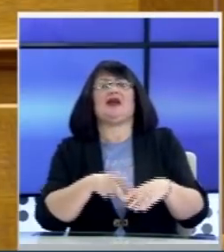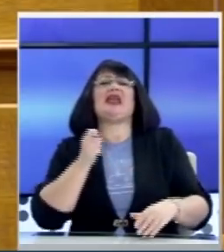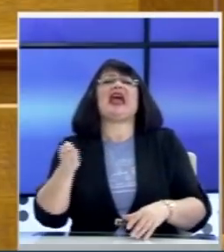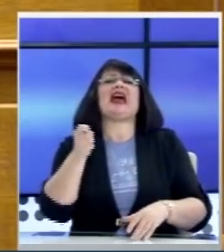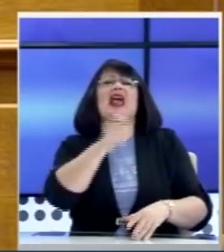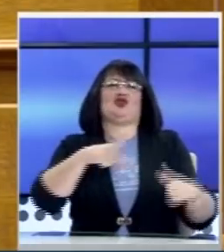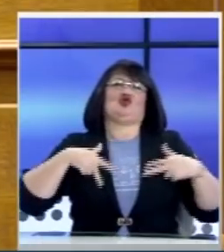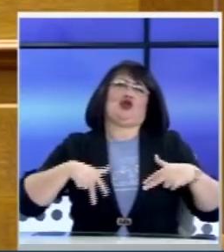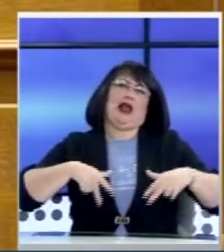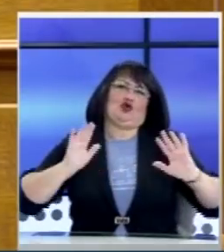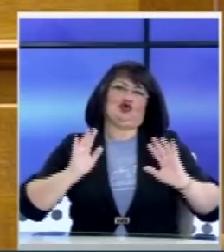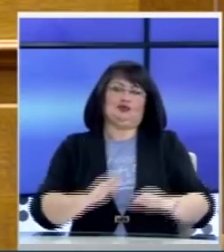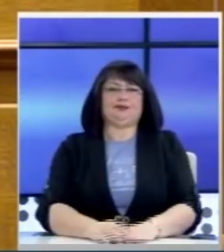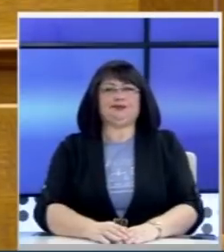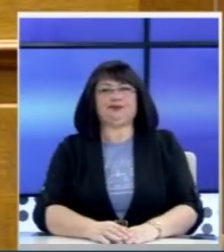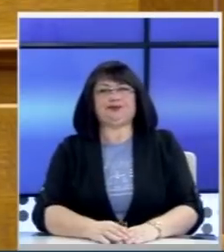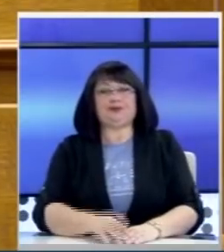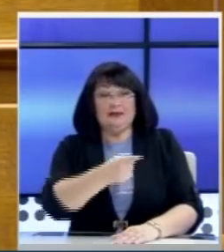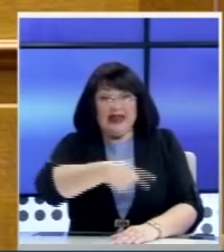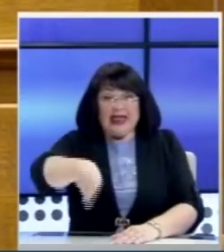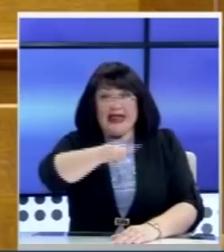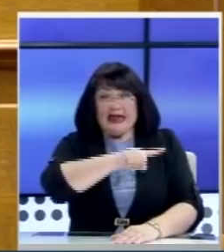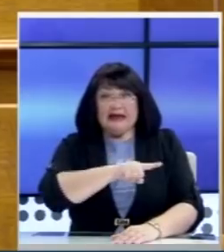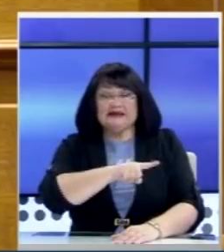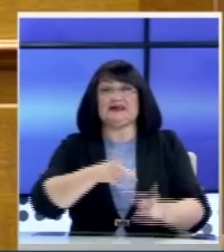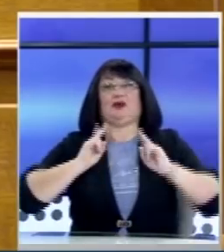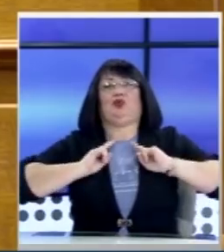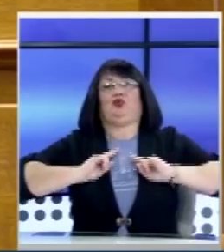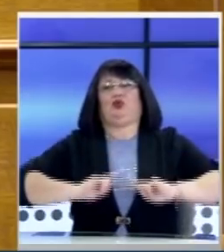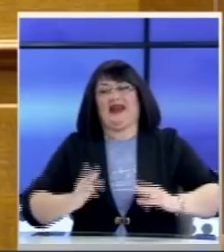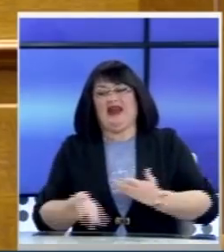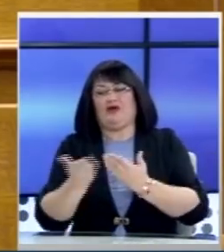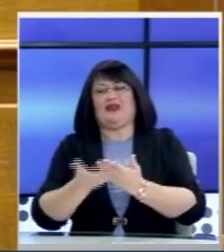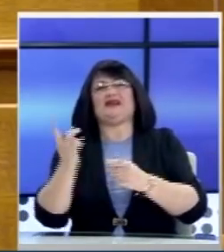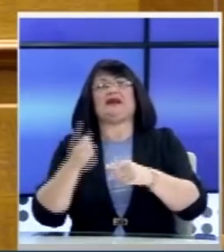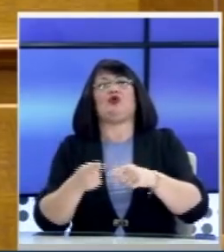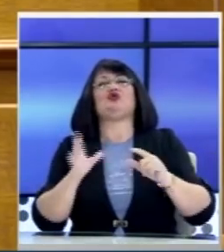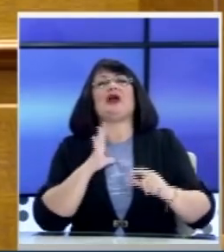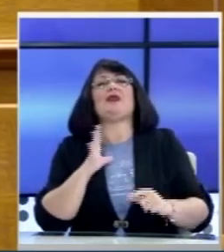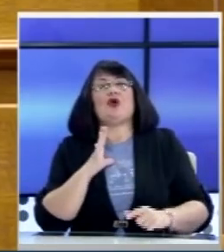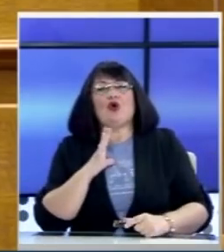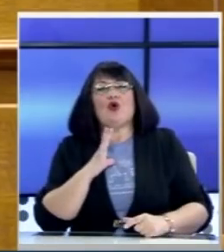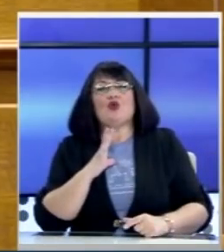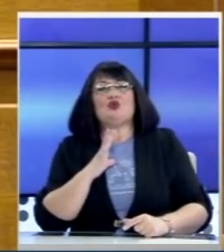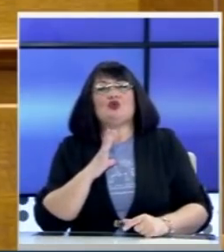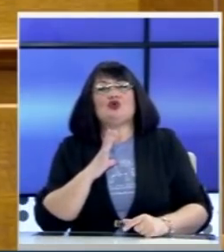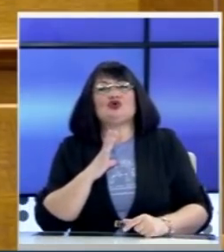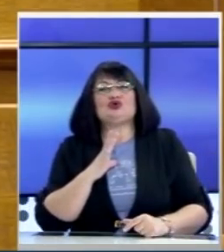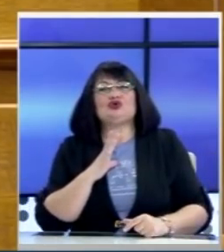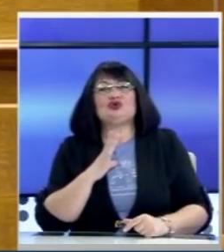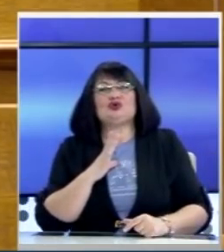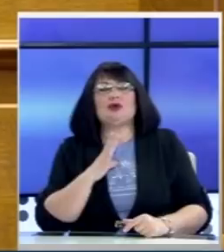χρέη στο κράτος. Ενώ εσείς, αντί να δώσετε αυτή την ανάσα στα λαϊκά νοικοκυριά, χορηγείτε ολόκληρες